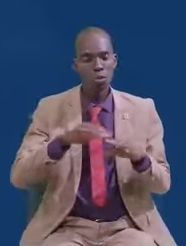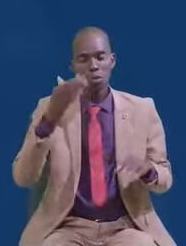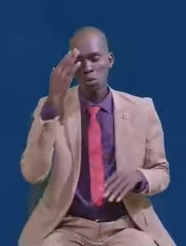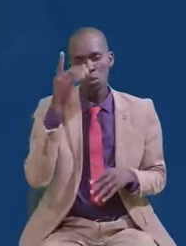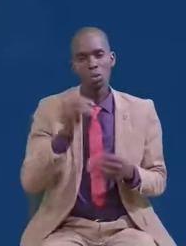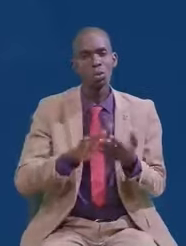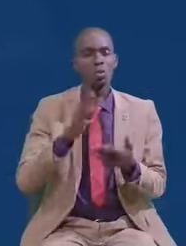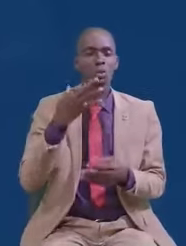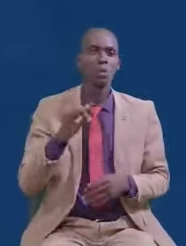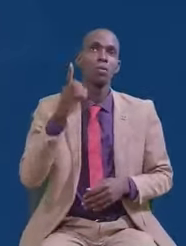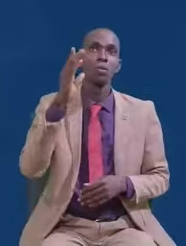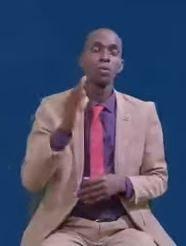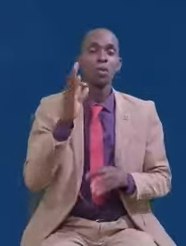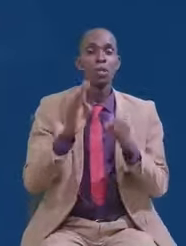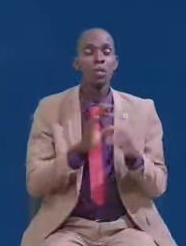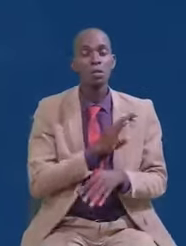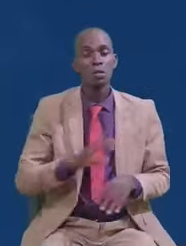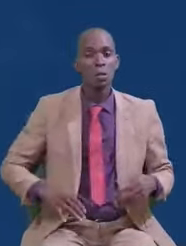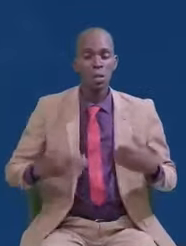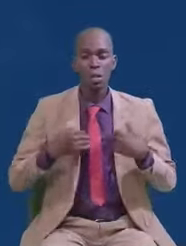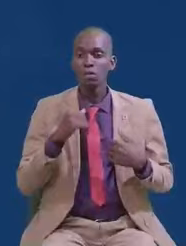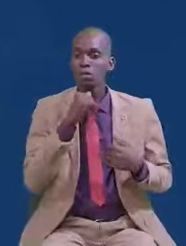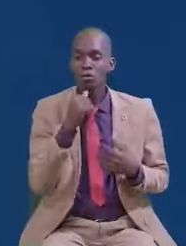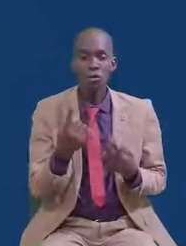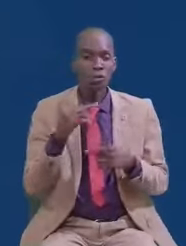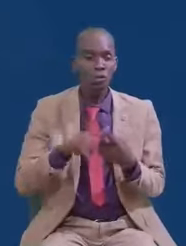vie, vous ne connaissez pas la gloire de Dieu.